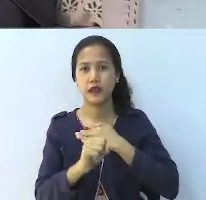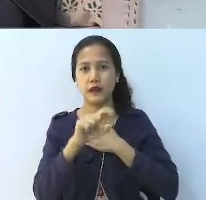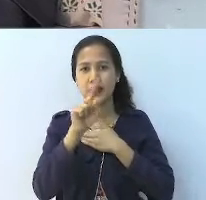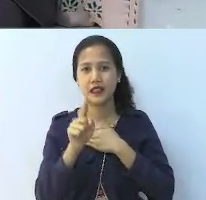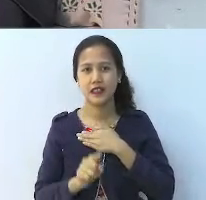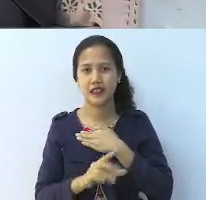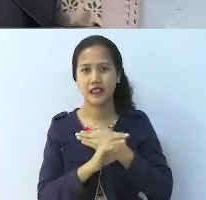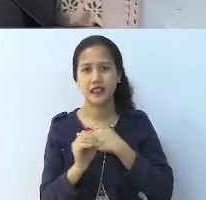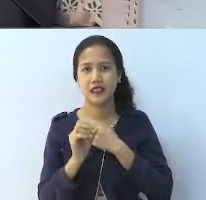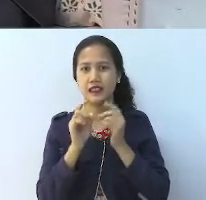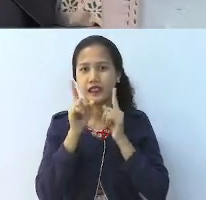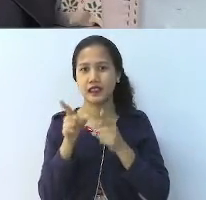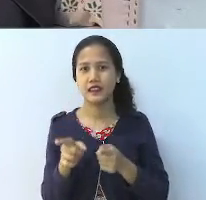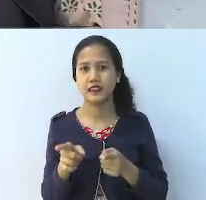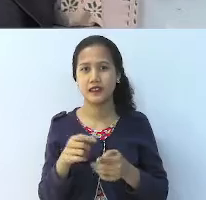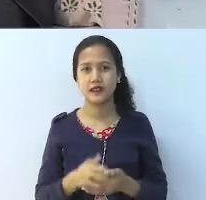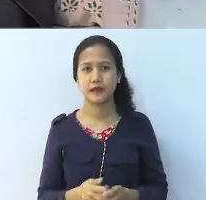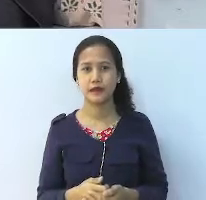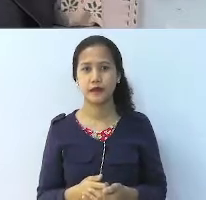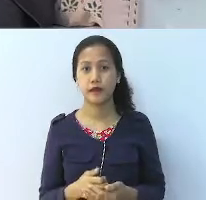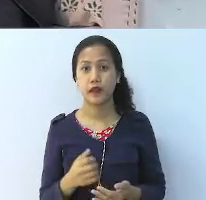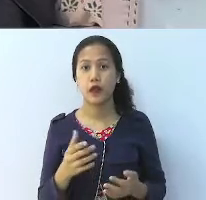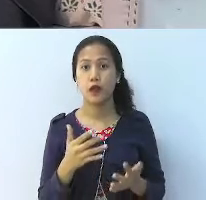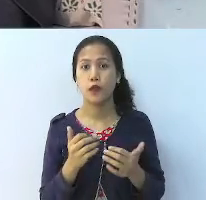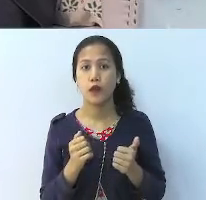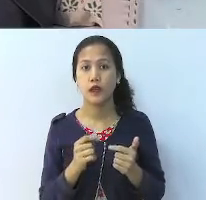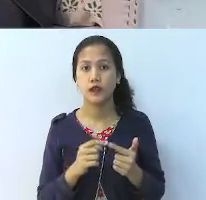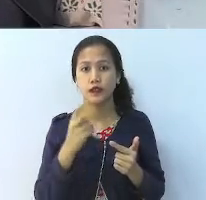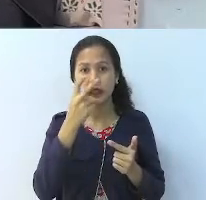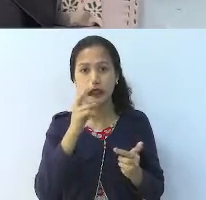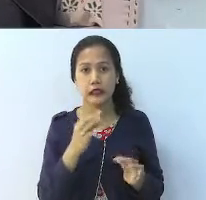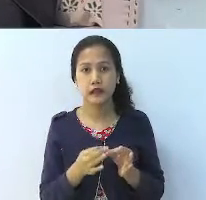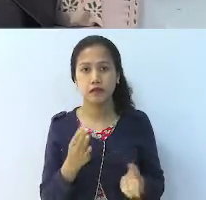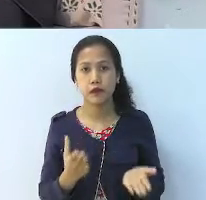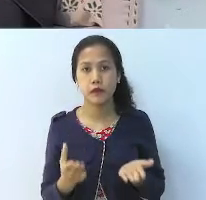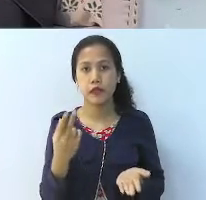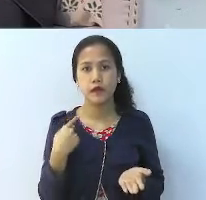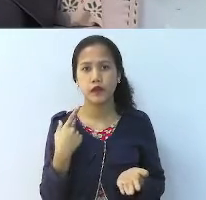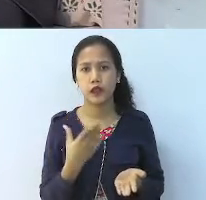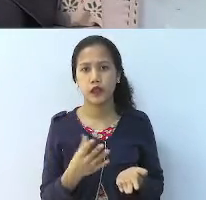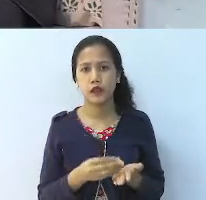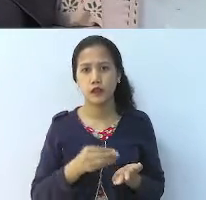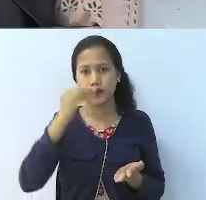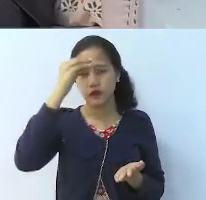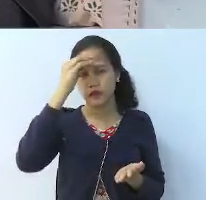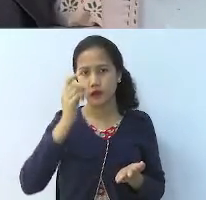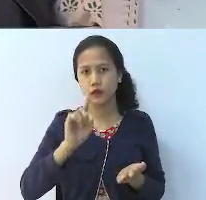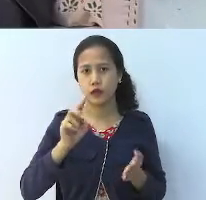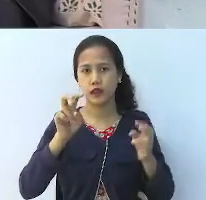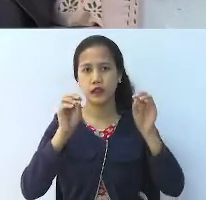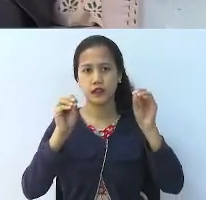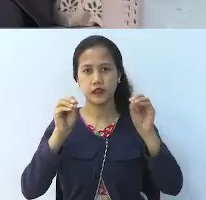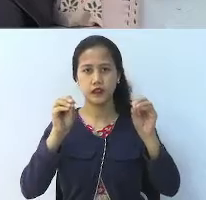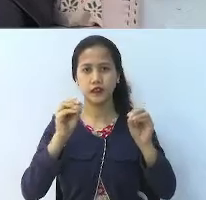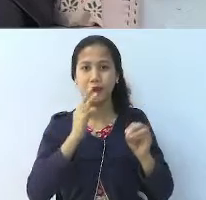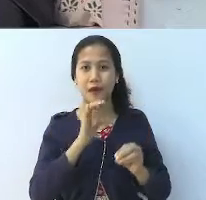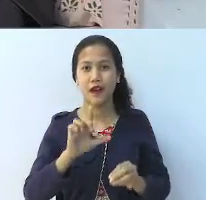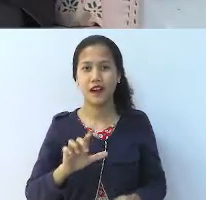Rayda and Ma'am Jo Anterencio. Maraming salamat po sa pag-sagot and pag-participate dyan sa